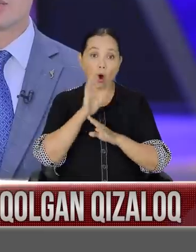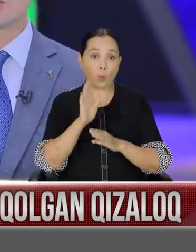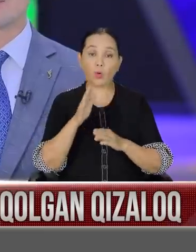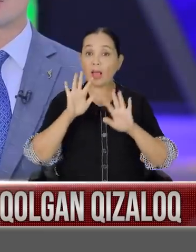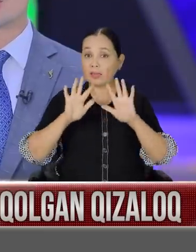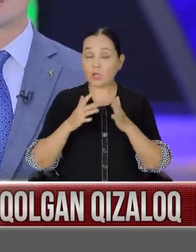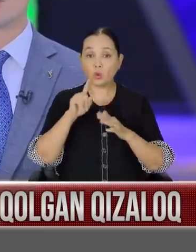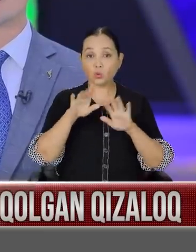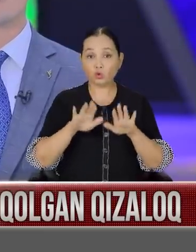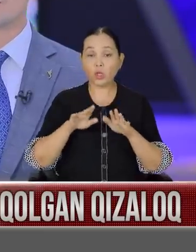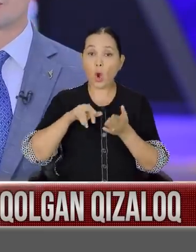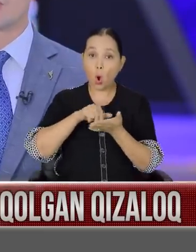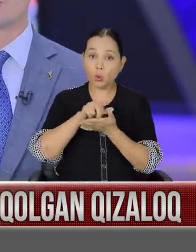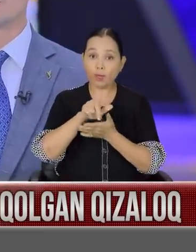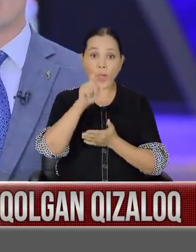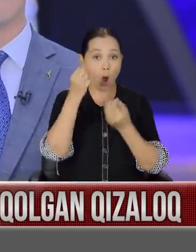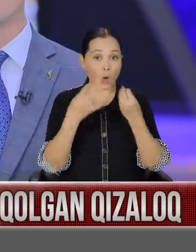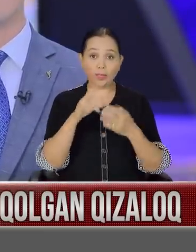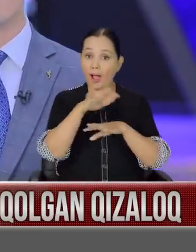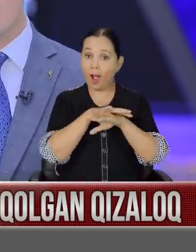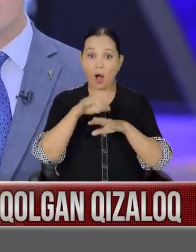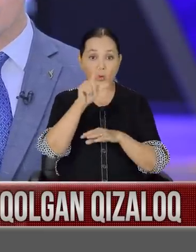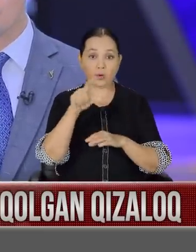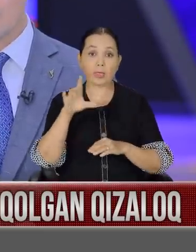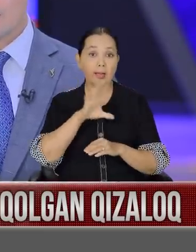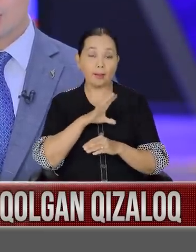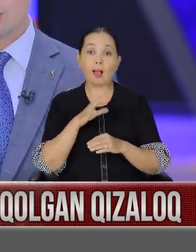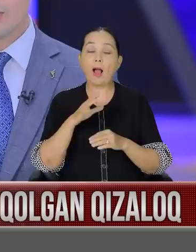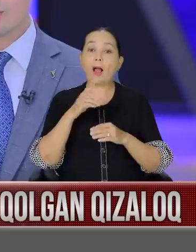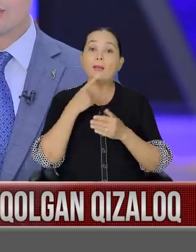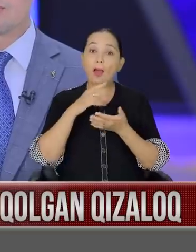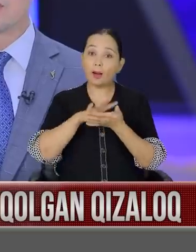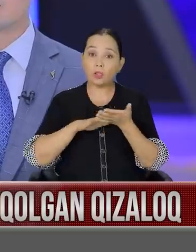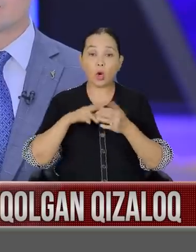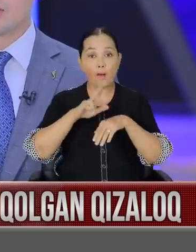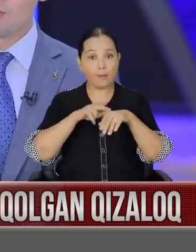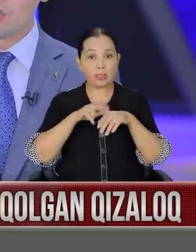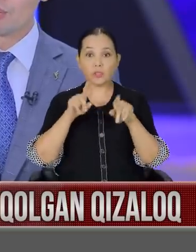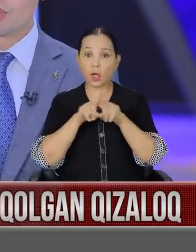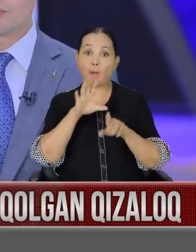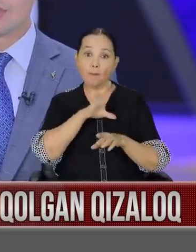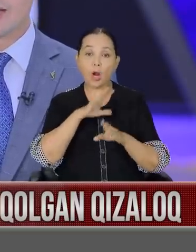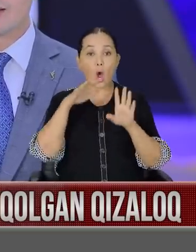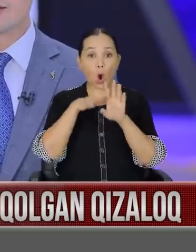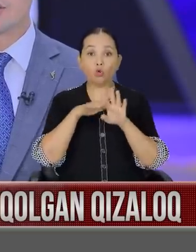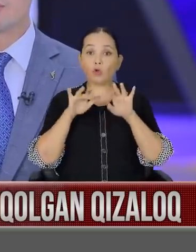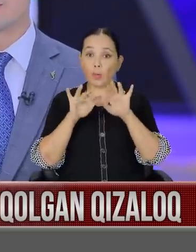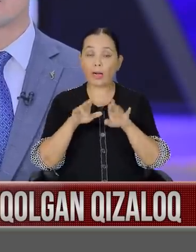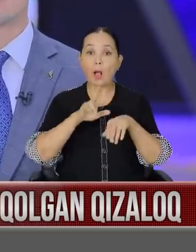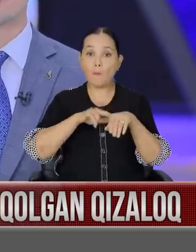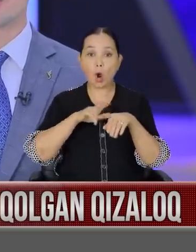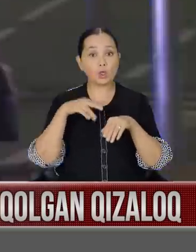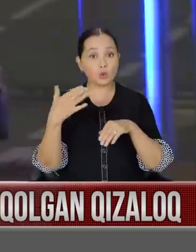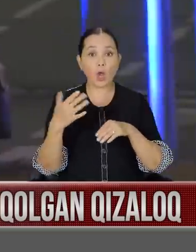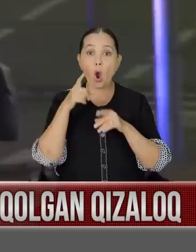esa tasodifan o'sha yerdan o'tib ketayotgan oddiy aholi vakillari edi. Yaradorlar orasida politsiyachilar ham bor. Hujum qilganlardan biri